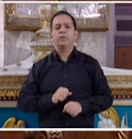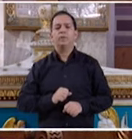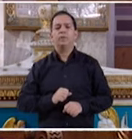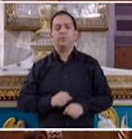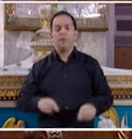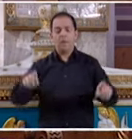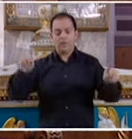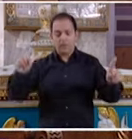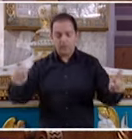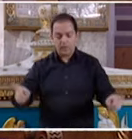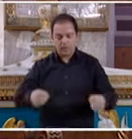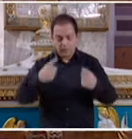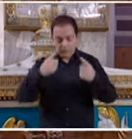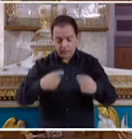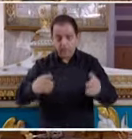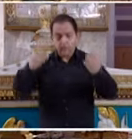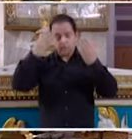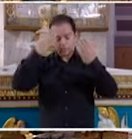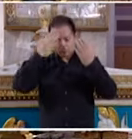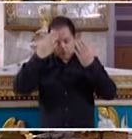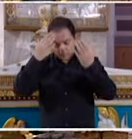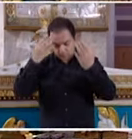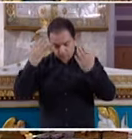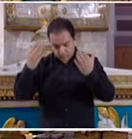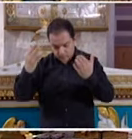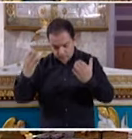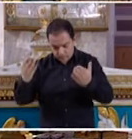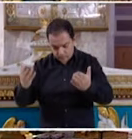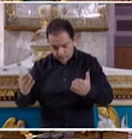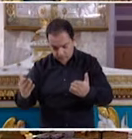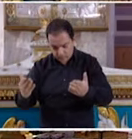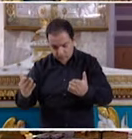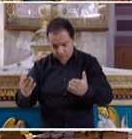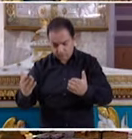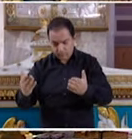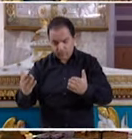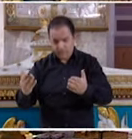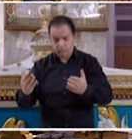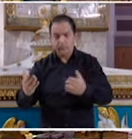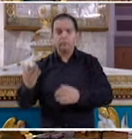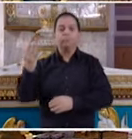Amen.